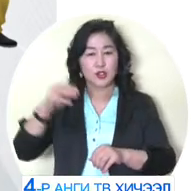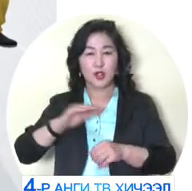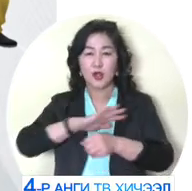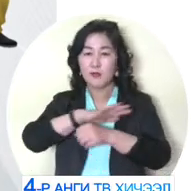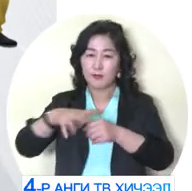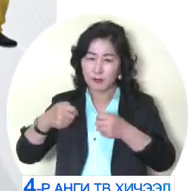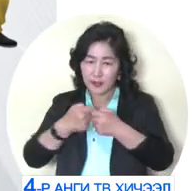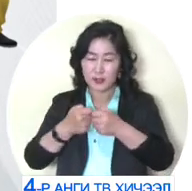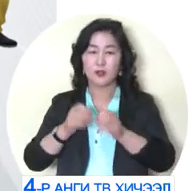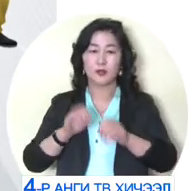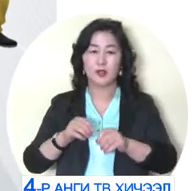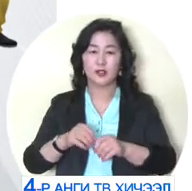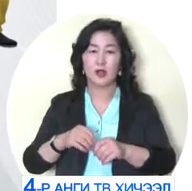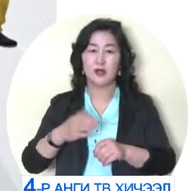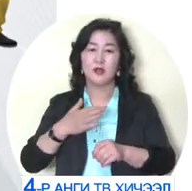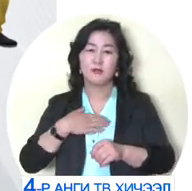Энэ мөрөөдөл миний биелж